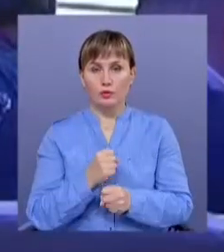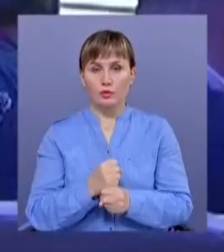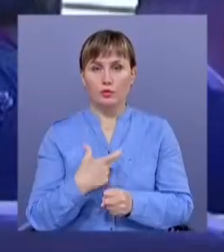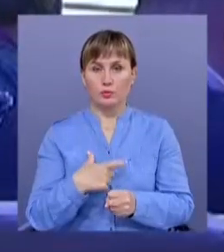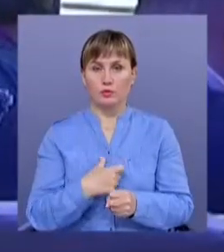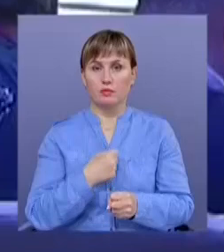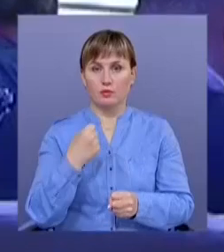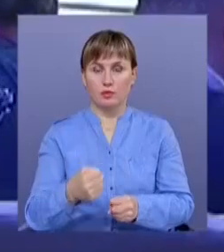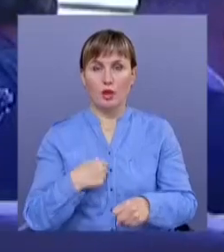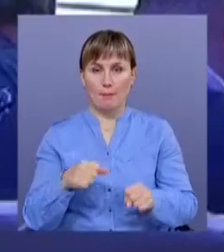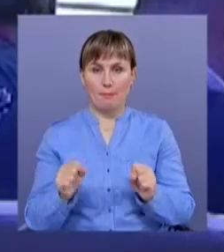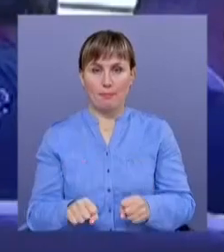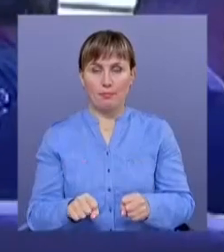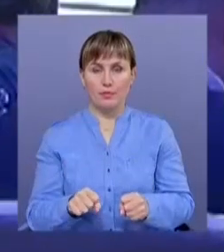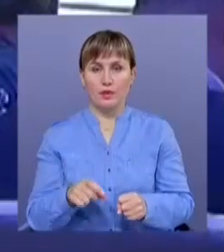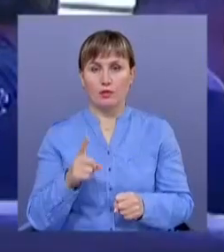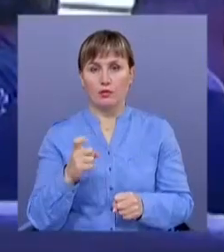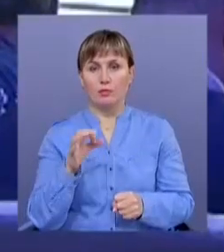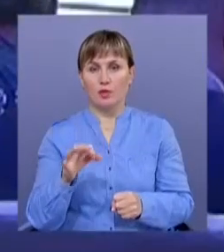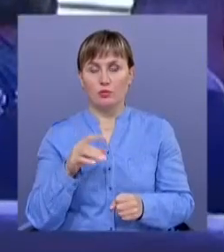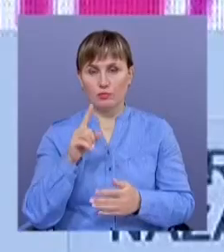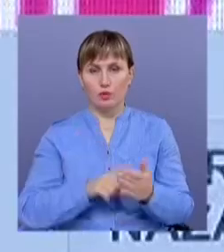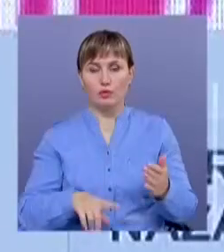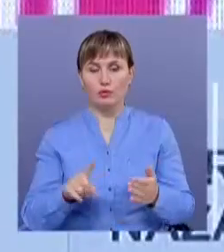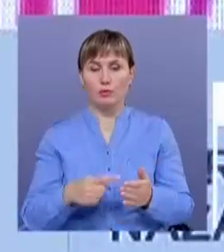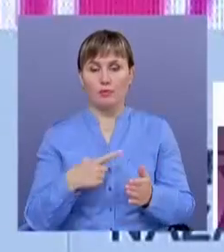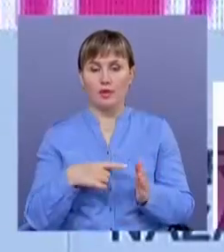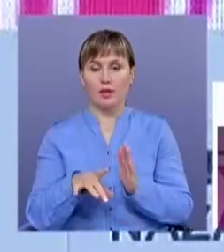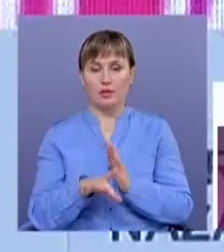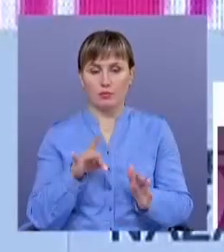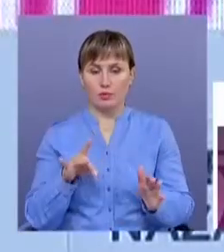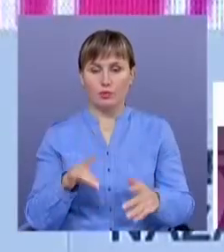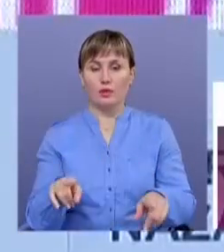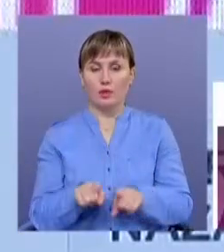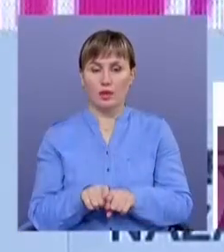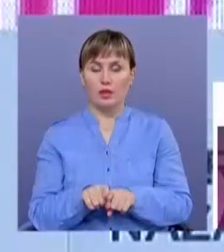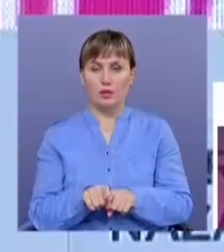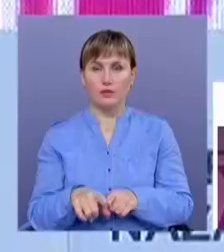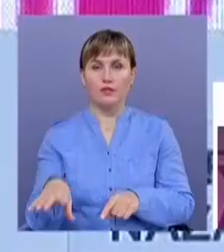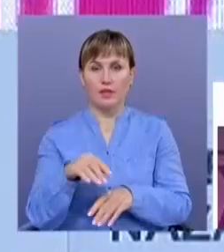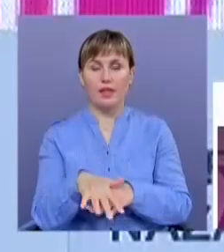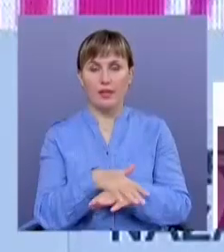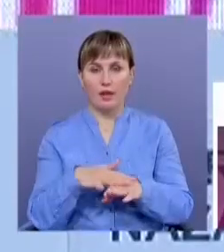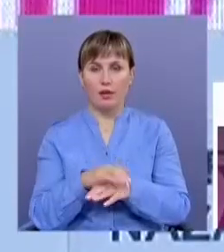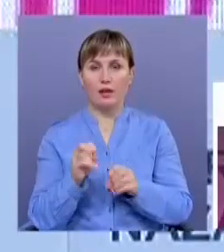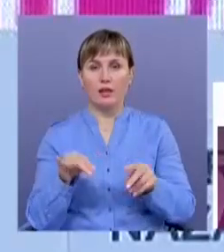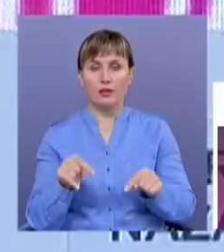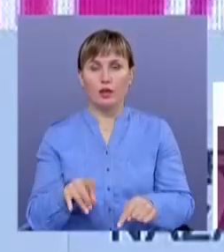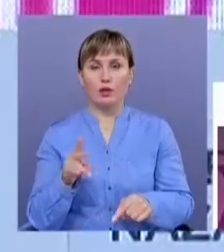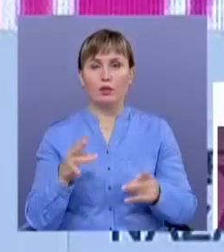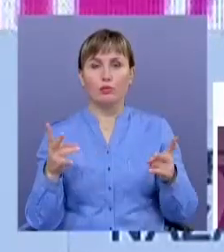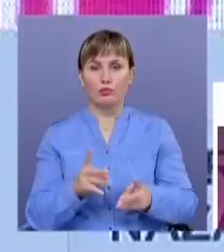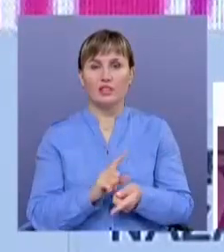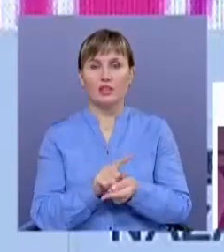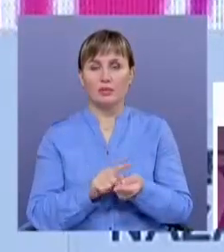кандидатуру со 100% уверенностью, что меня изберут так же всенародно, как и здесь. Но нужны